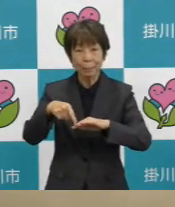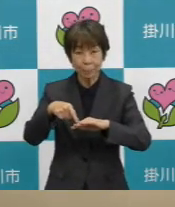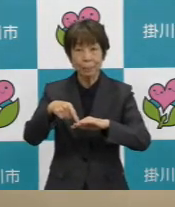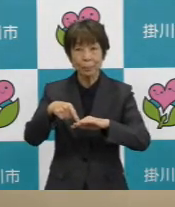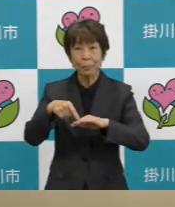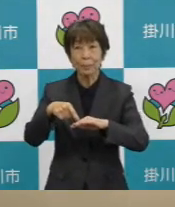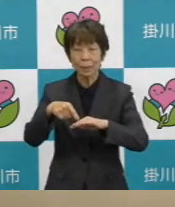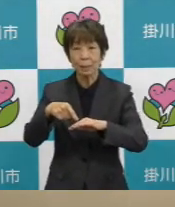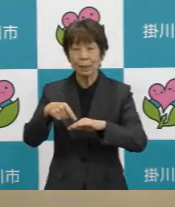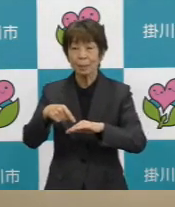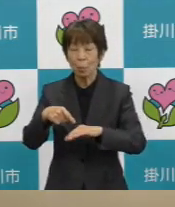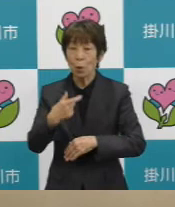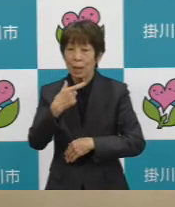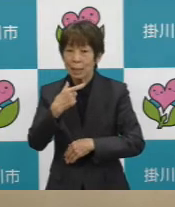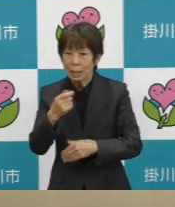な